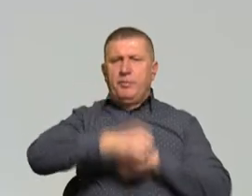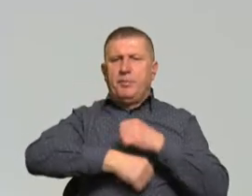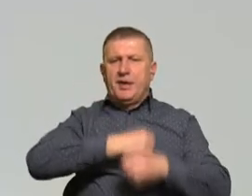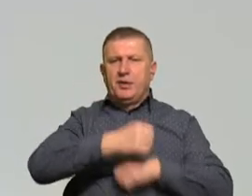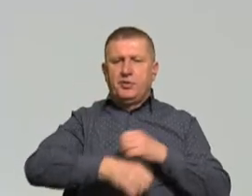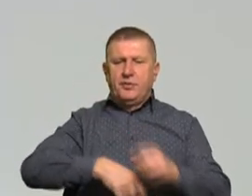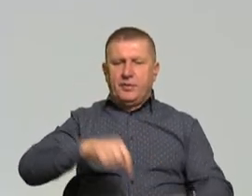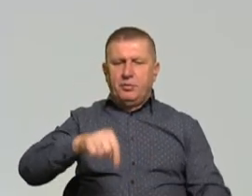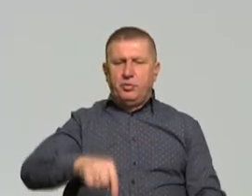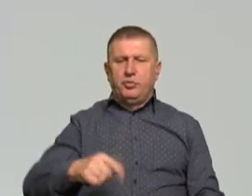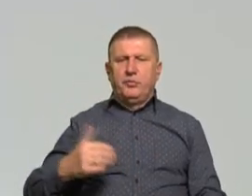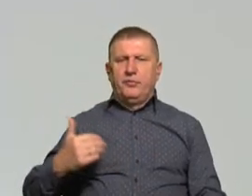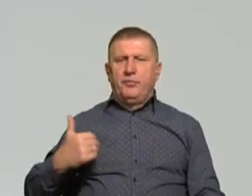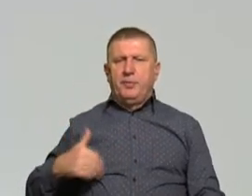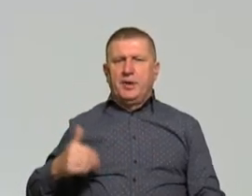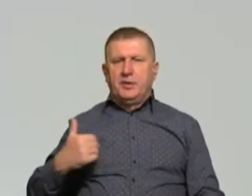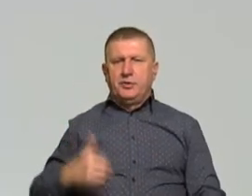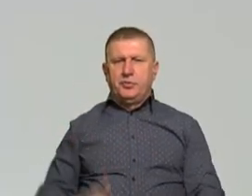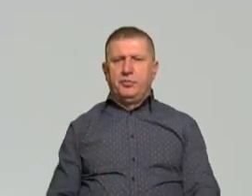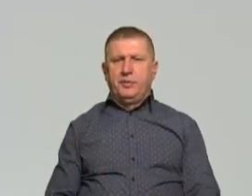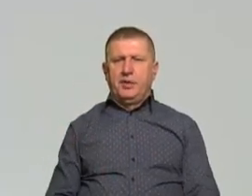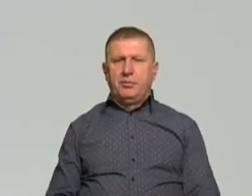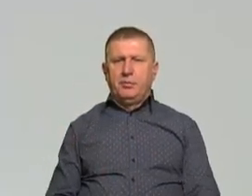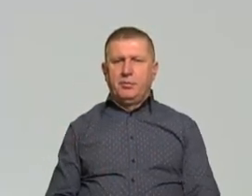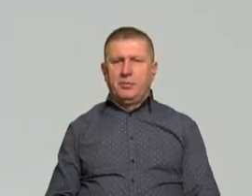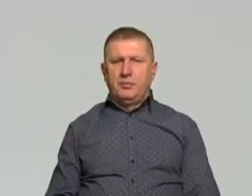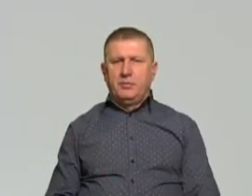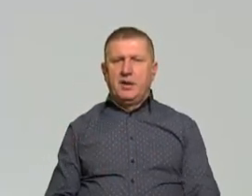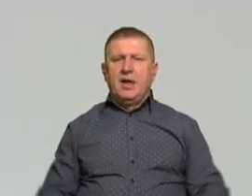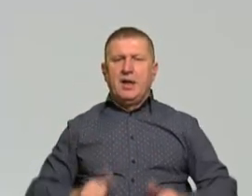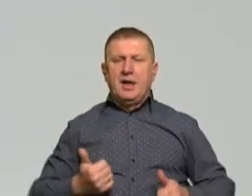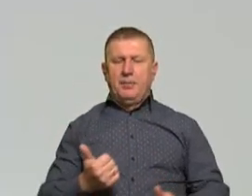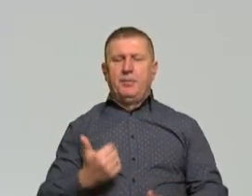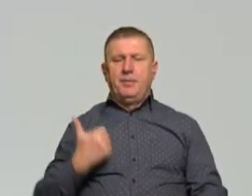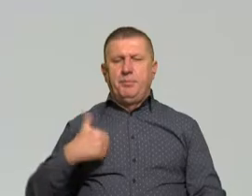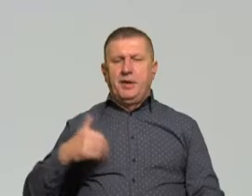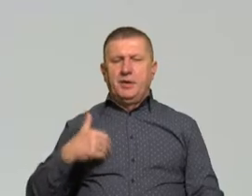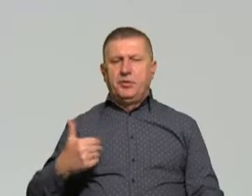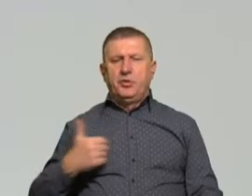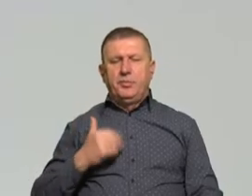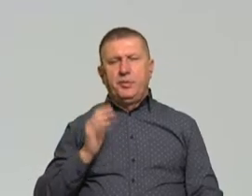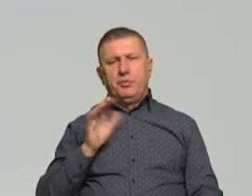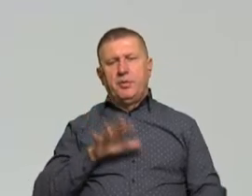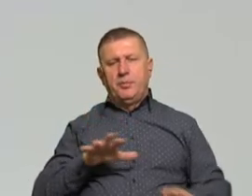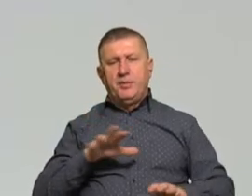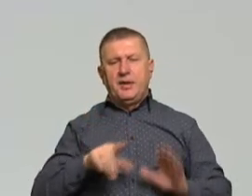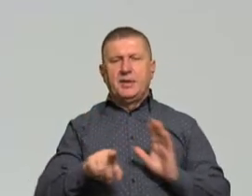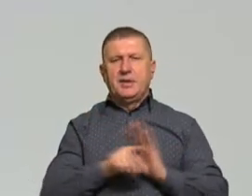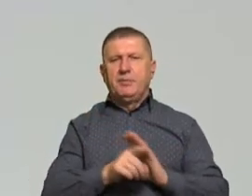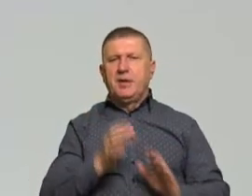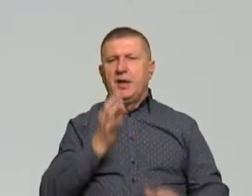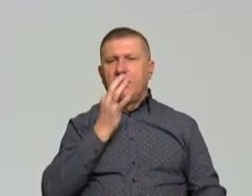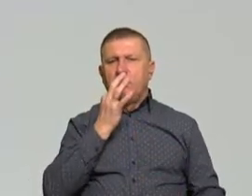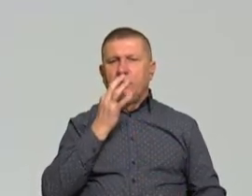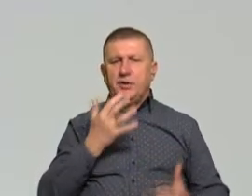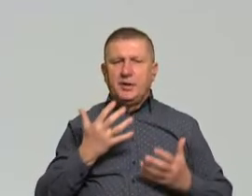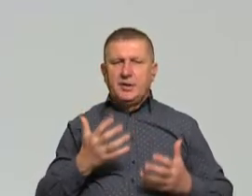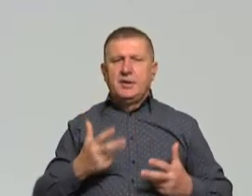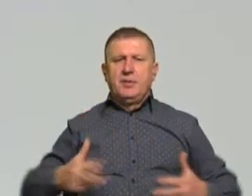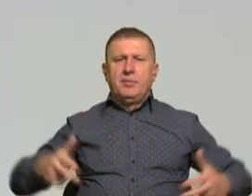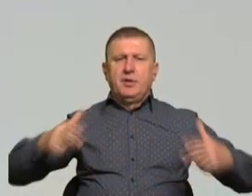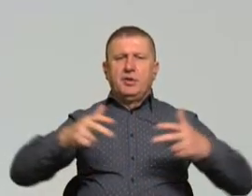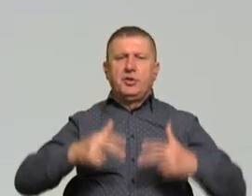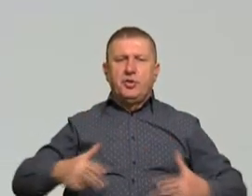tutaj wróciły po studiach, aby Bielsko było miejscem dla młodych. chcemy z naszymi rodzinami